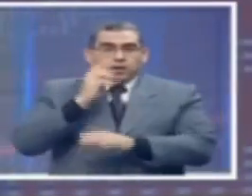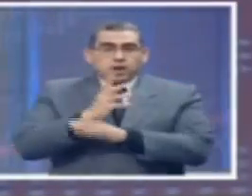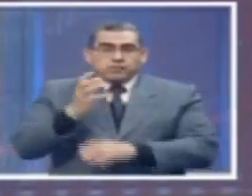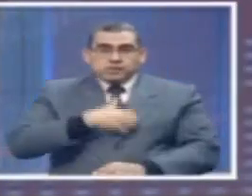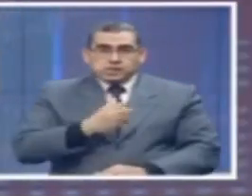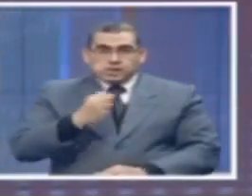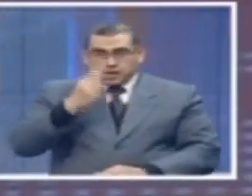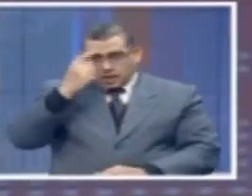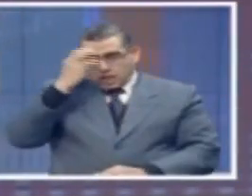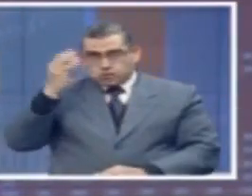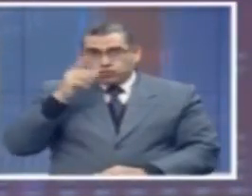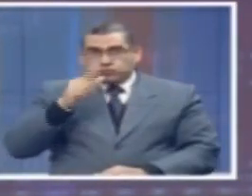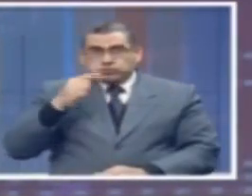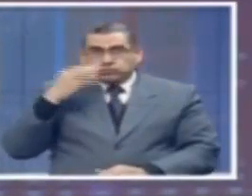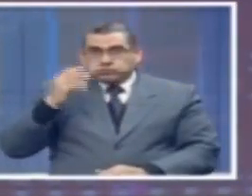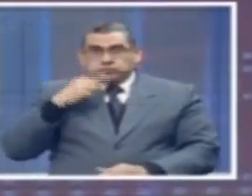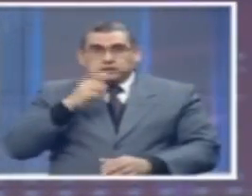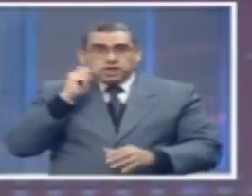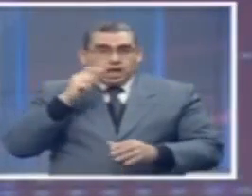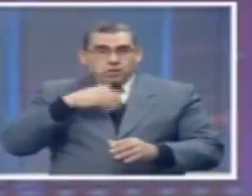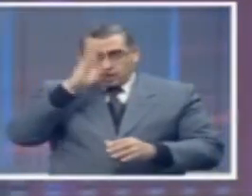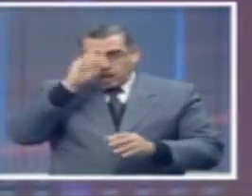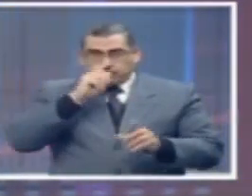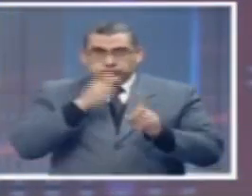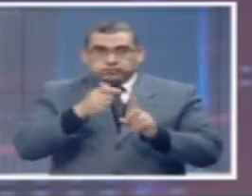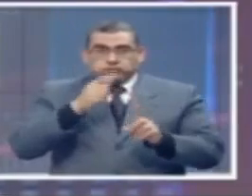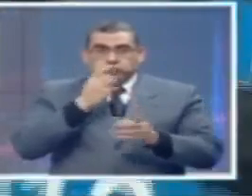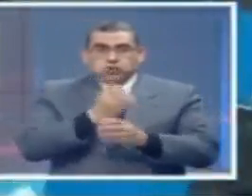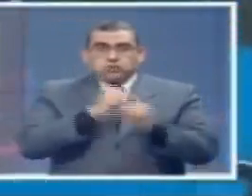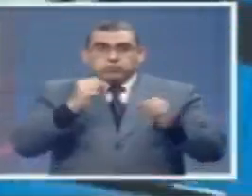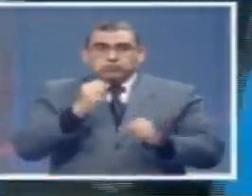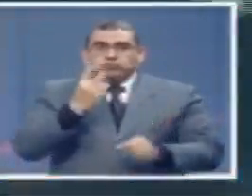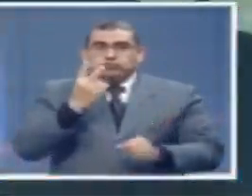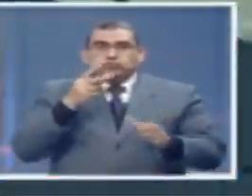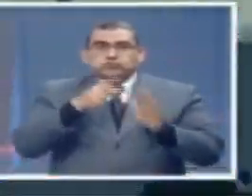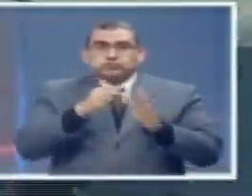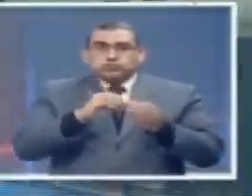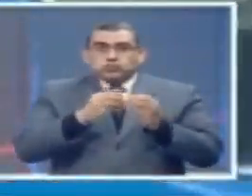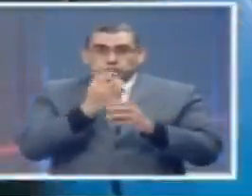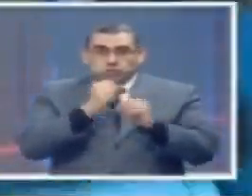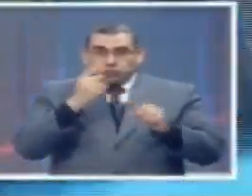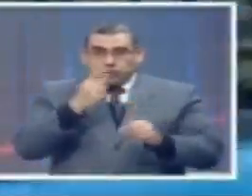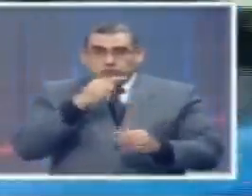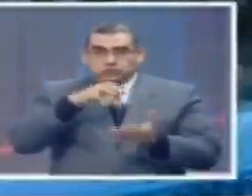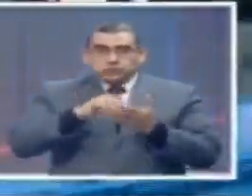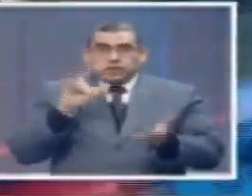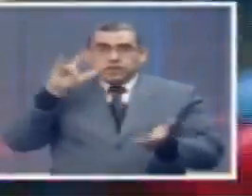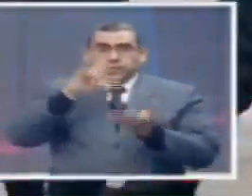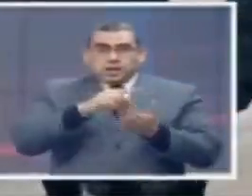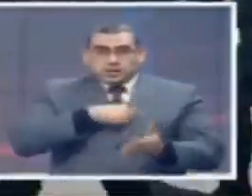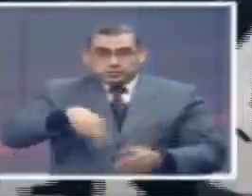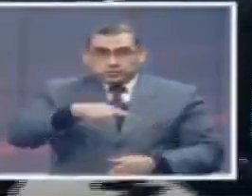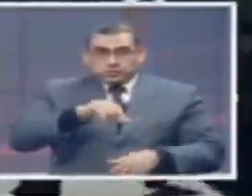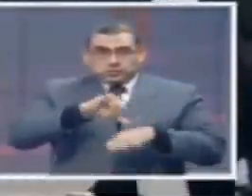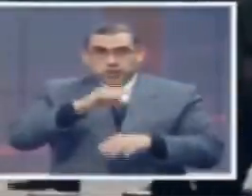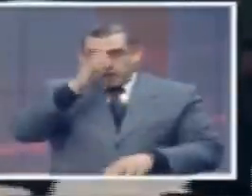لاستهداف الاستحقاقات الوطنية في العراق. كان تفجير مزدوج قد وقع بساحة الطيران بوسط